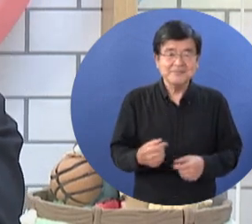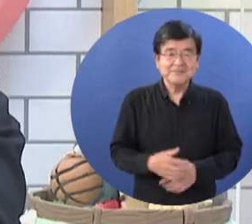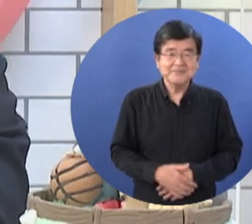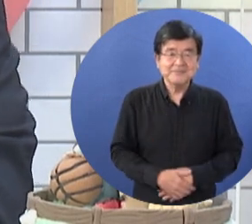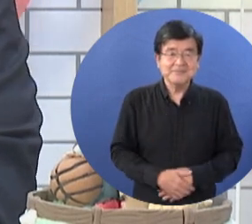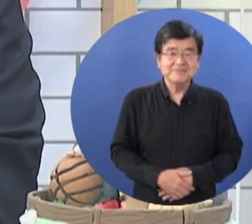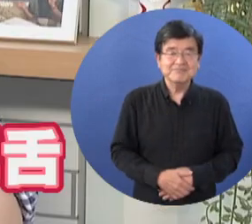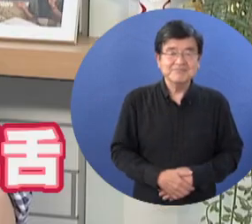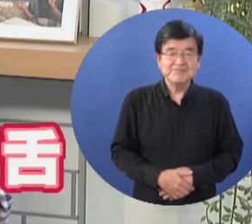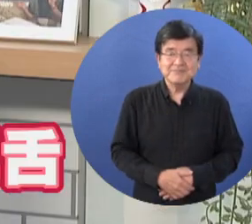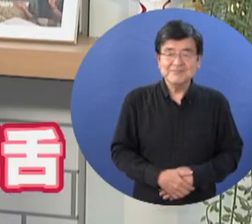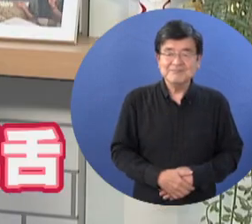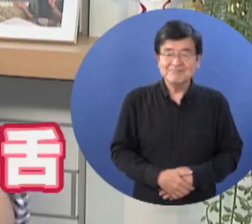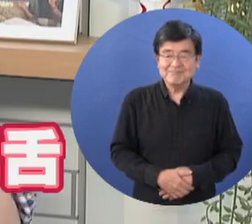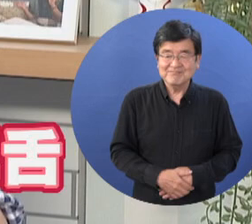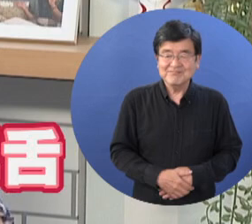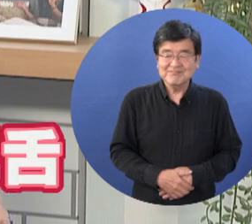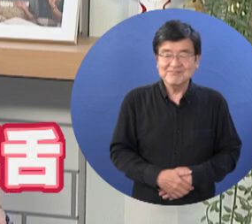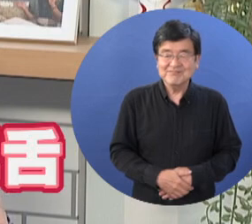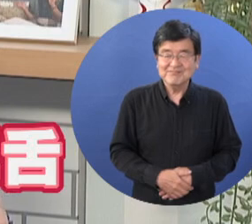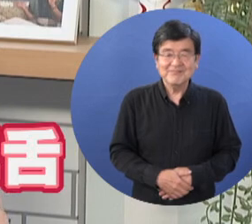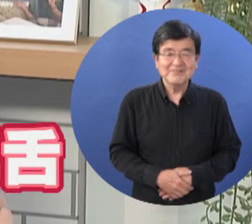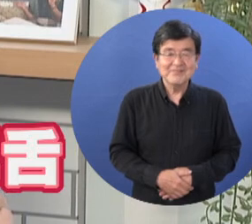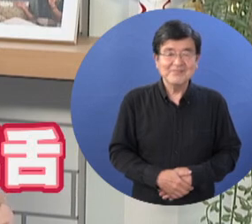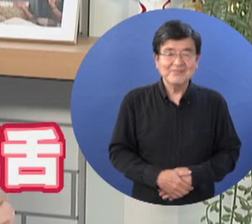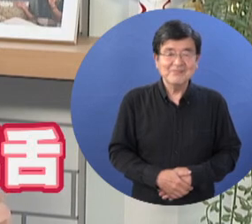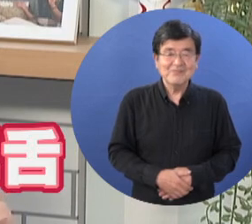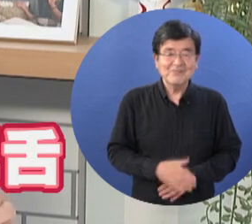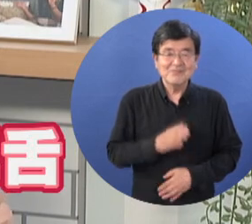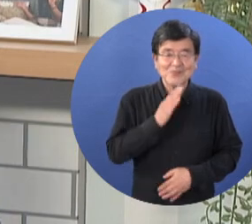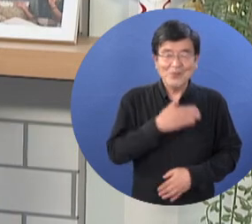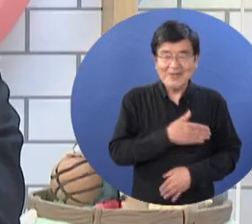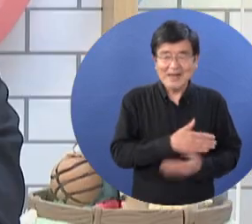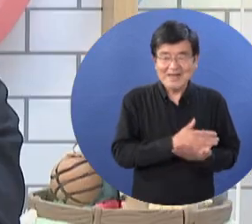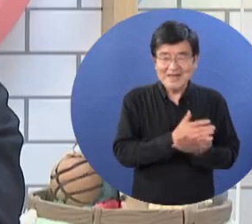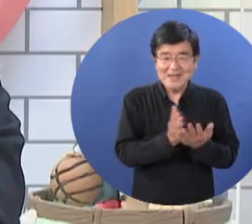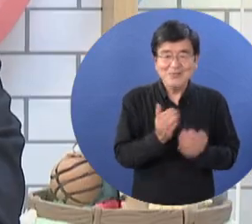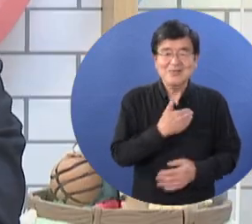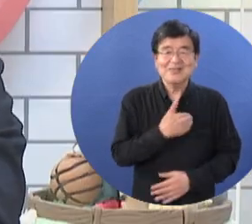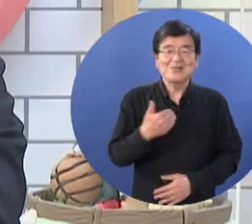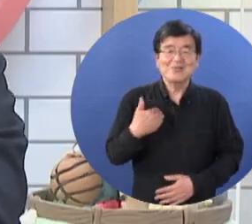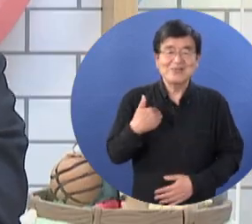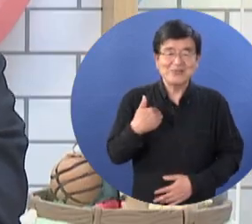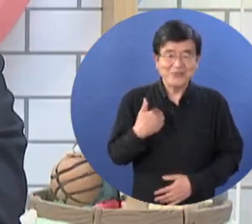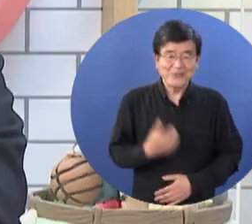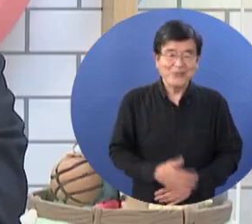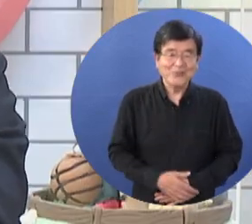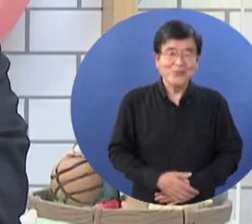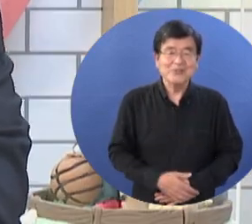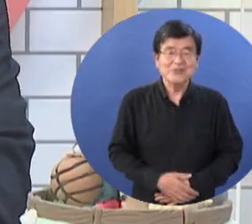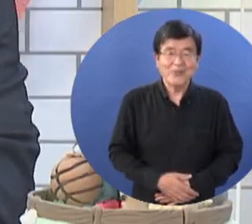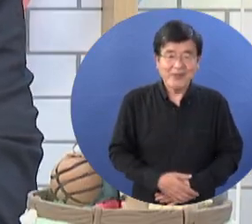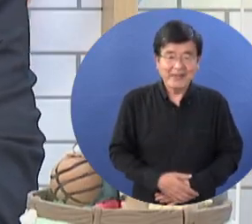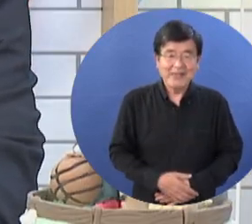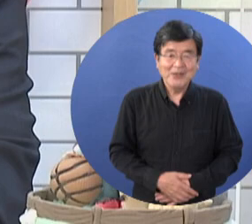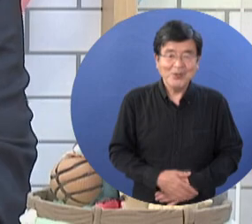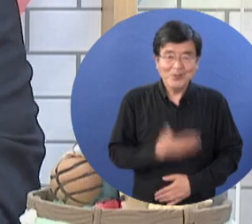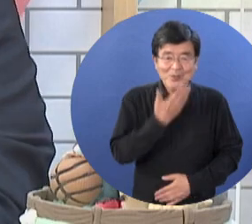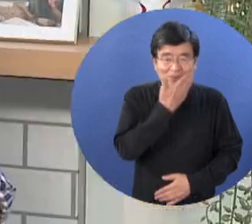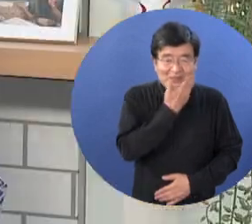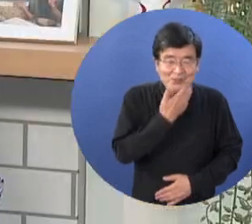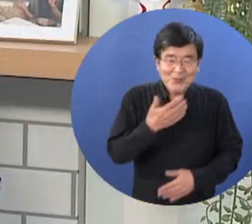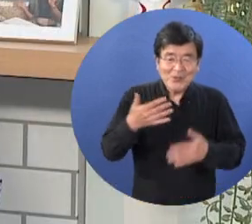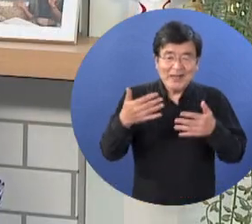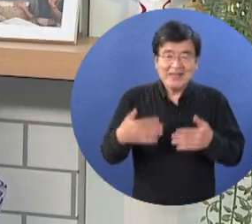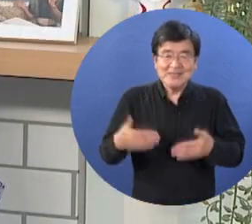ね。 いやもう本物の運転手さんのようにもう饒舌でしたね。さすがですね。 なんですよ本当 何 でもできるんですよ、は